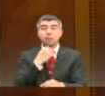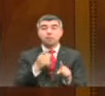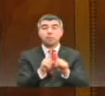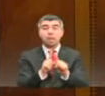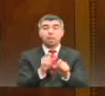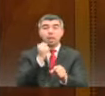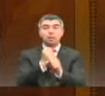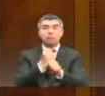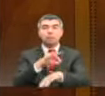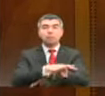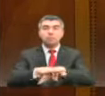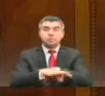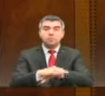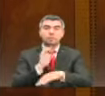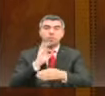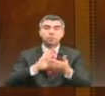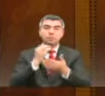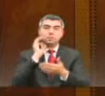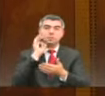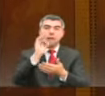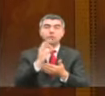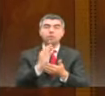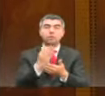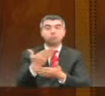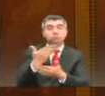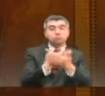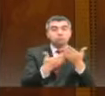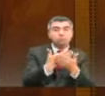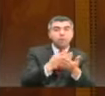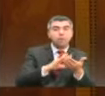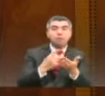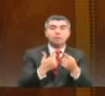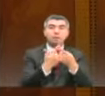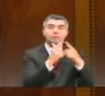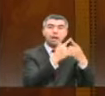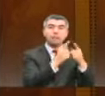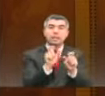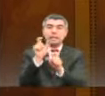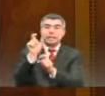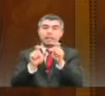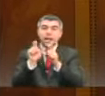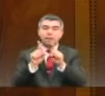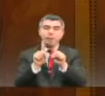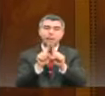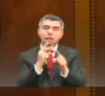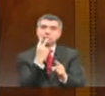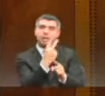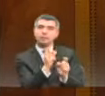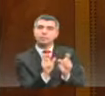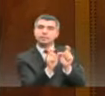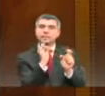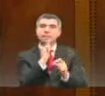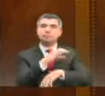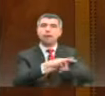البشرية وربط الإنجازات بالأهداف المحددة وجعل المواطن في صلب الإدارة